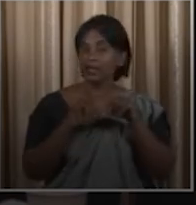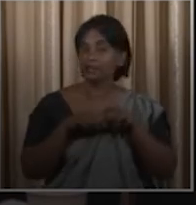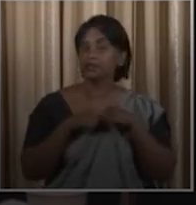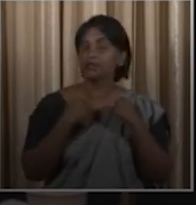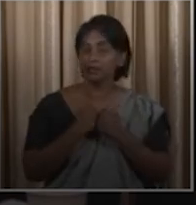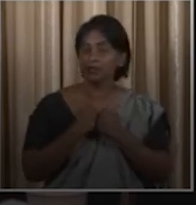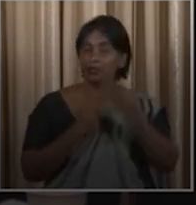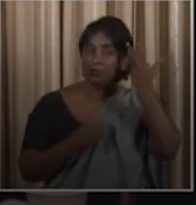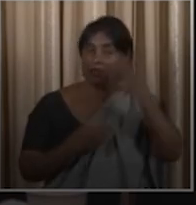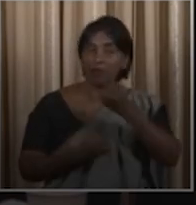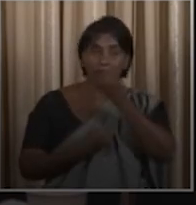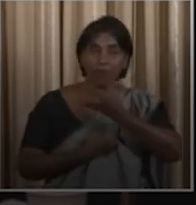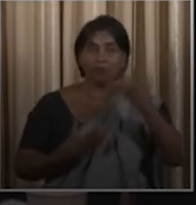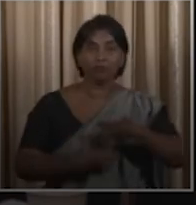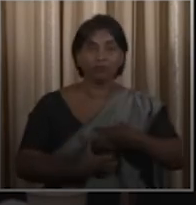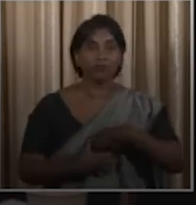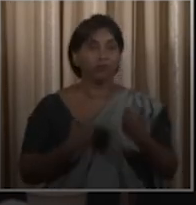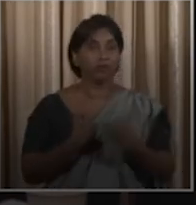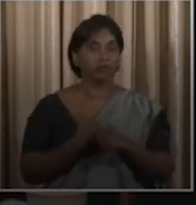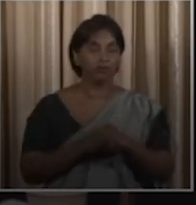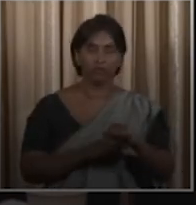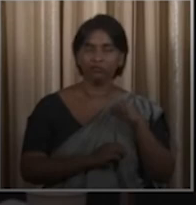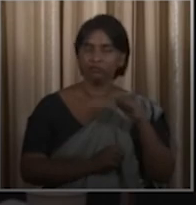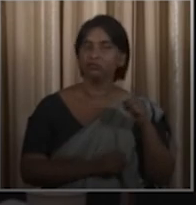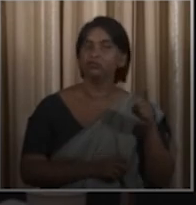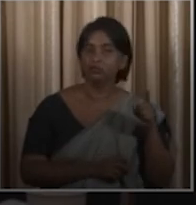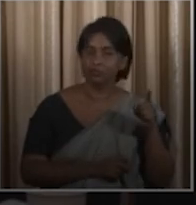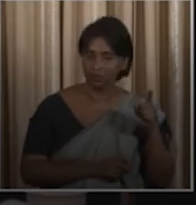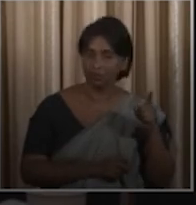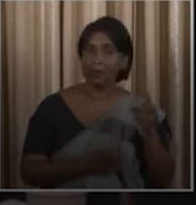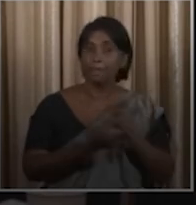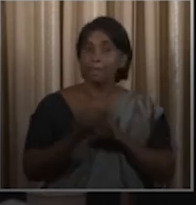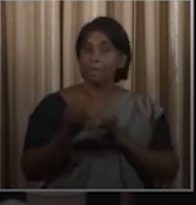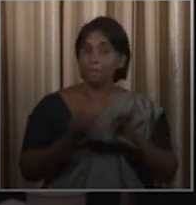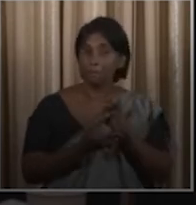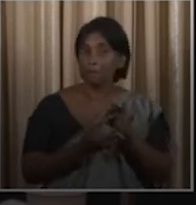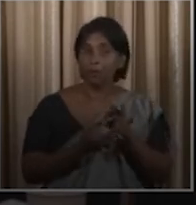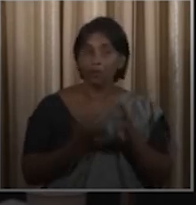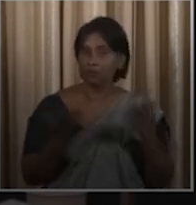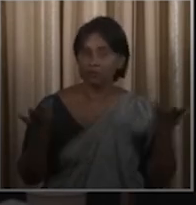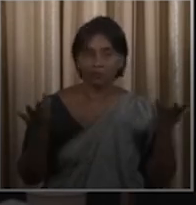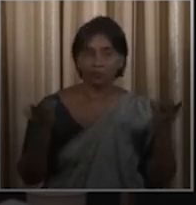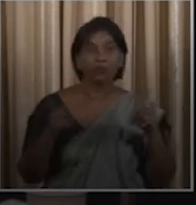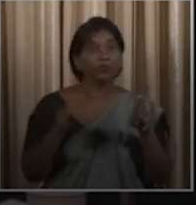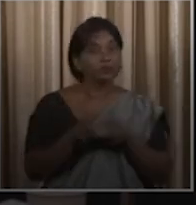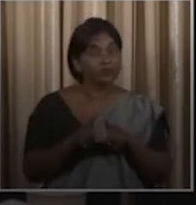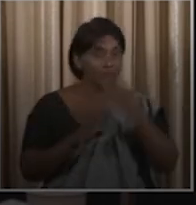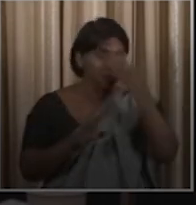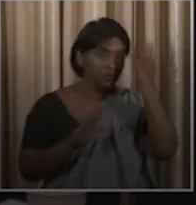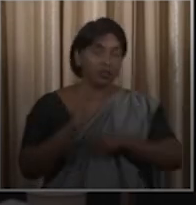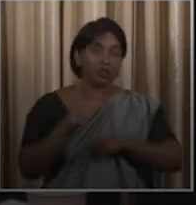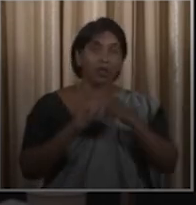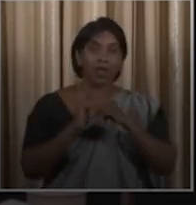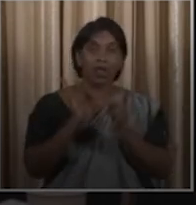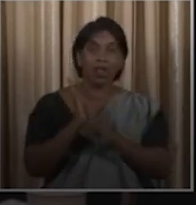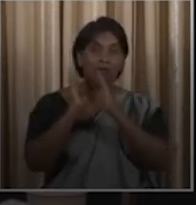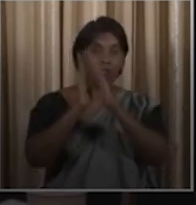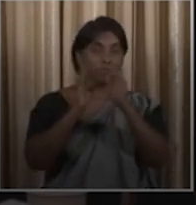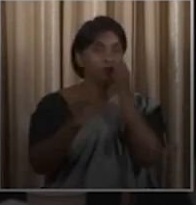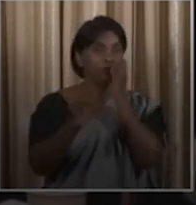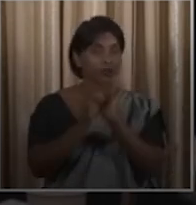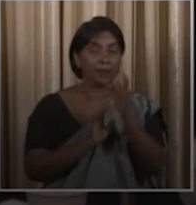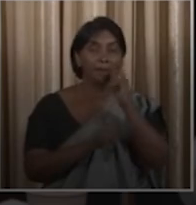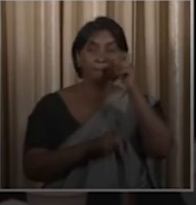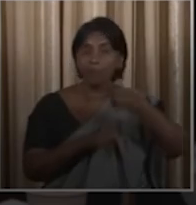karanna puluwan garbhashayak nirmana wenawa. Prajathantrawadi thibunne ඊට සමාන්තර යාපනය පුස්තකාලේ ගිනි තියලා ඒ ජනතාවට තමගේ